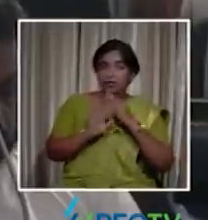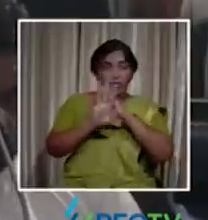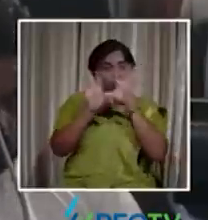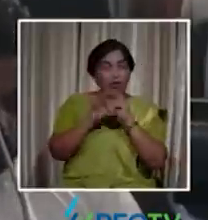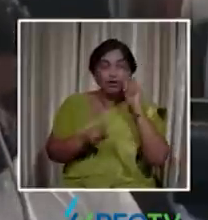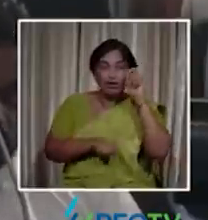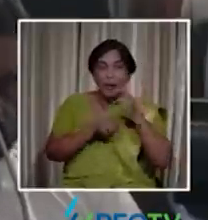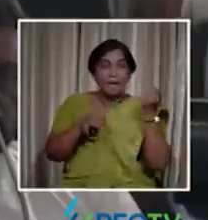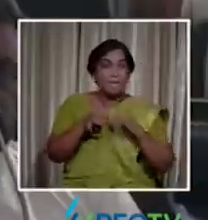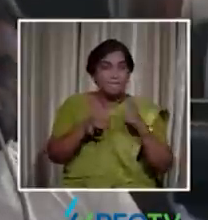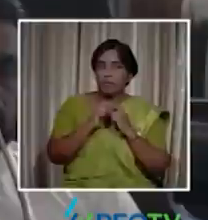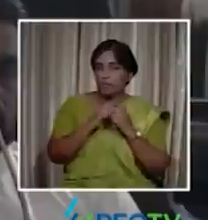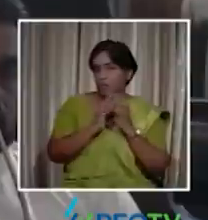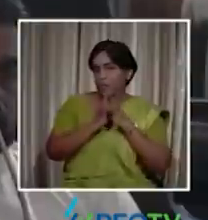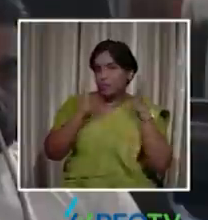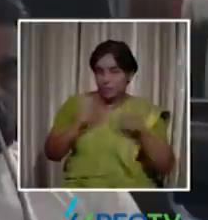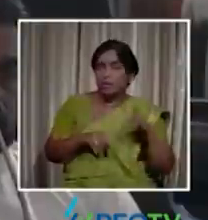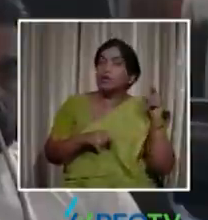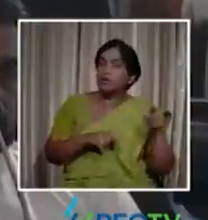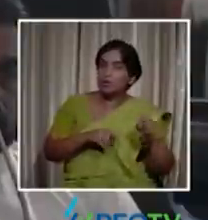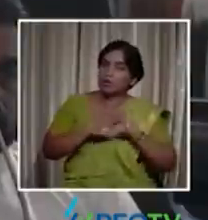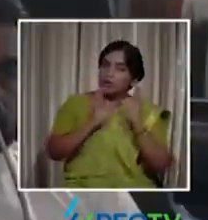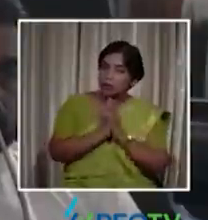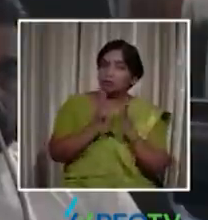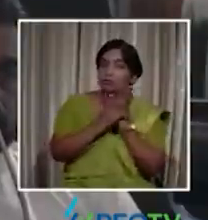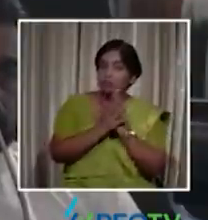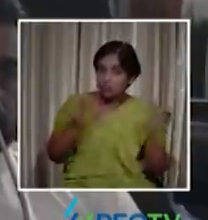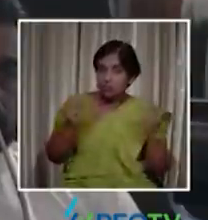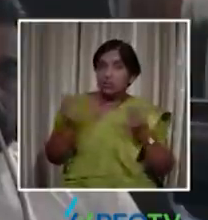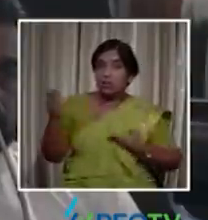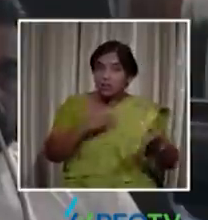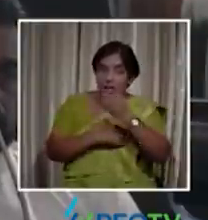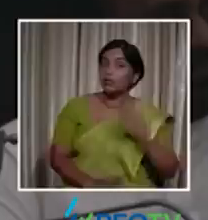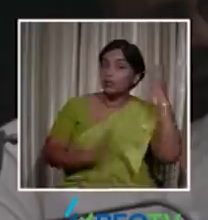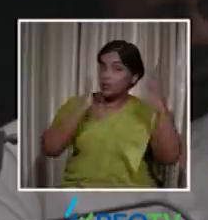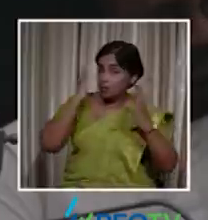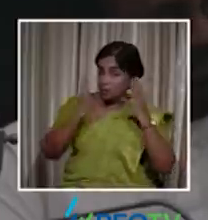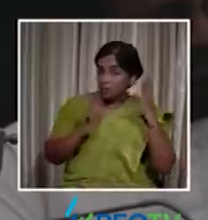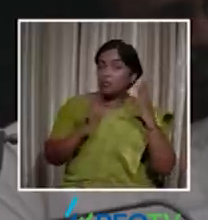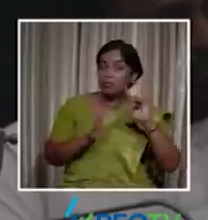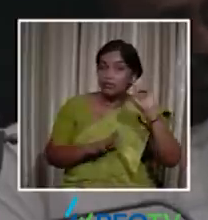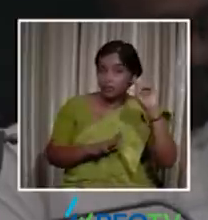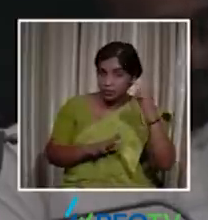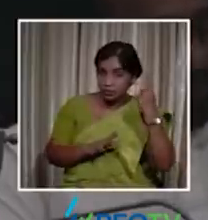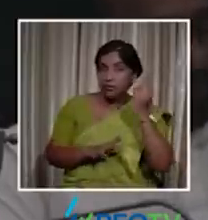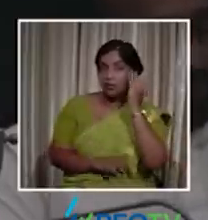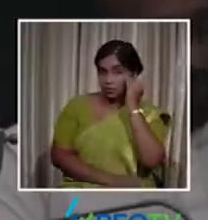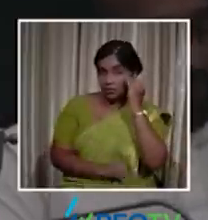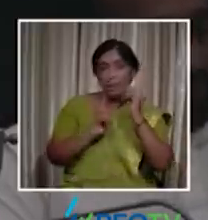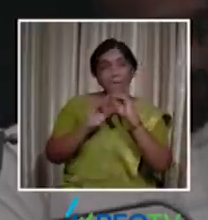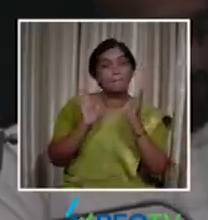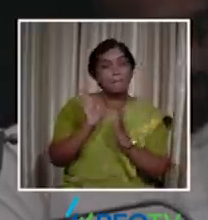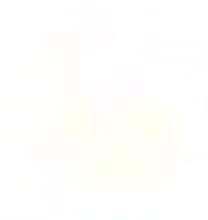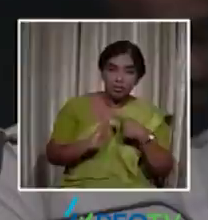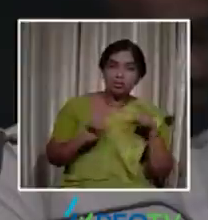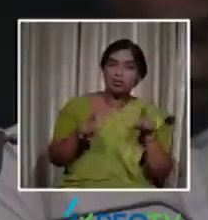ජනතාවට ප්‍රශ්න ගැටලු රාශියක් තියෙනවා. ඒ හැම දෙයකටම විසඳුම් හොයන්න ඕන අපි 225 දෙනාම තමයි. ප්‍රථම කාන්තා අගමැතිනිය බිහි